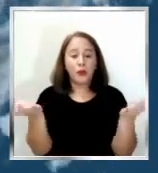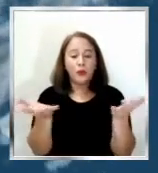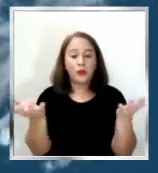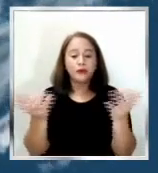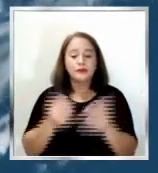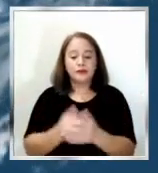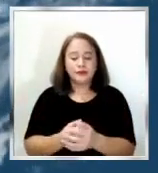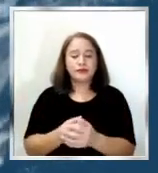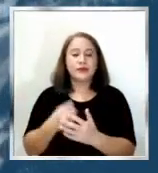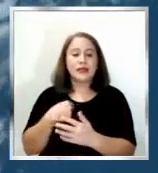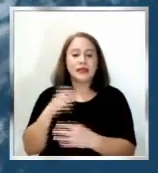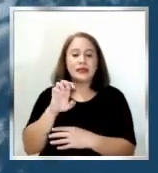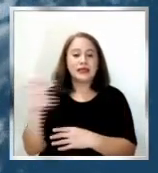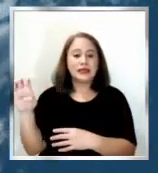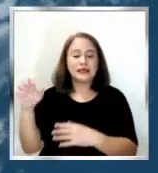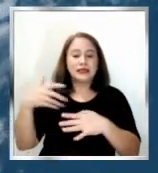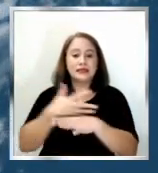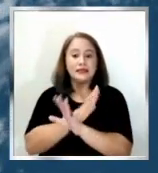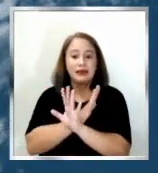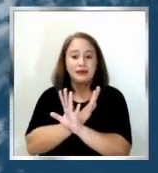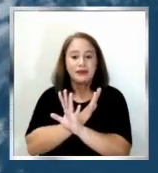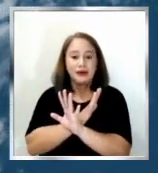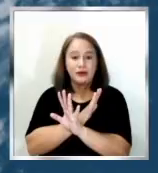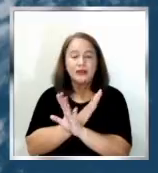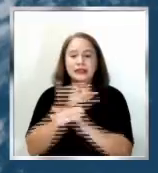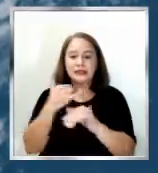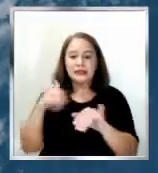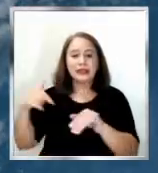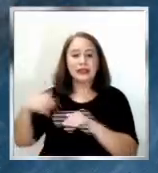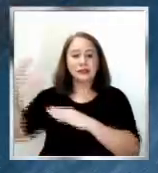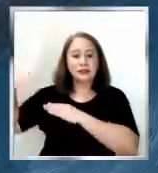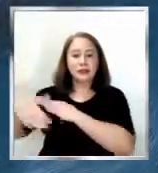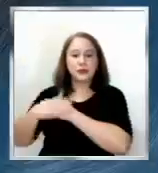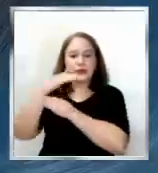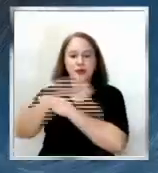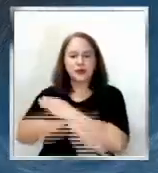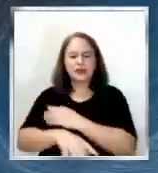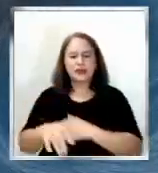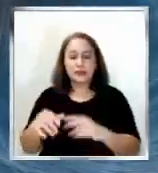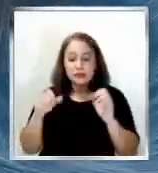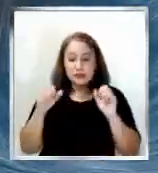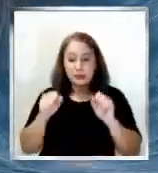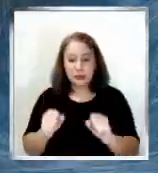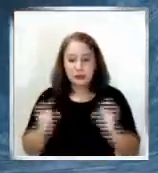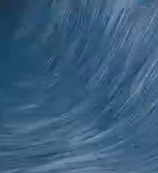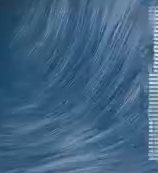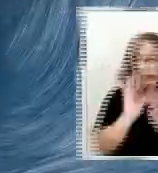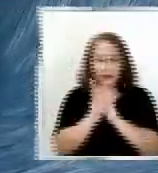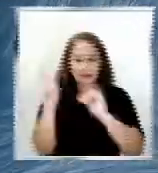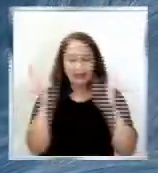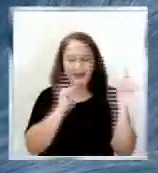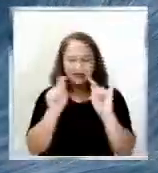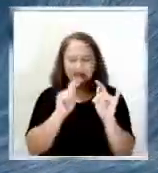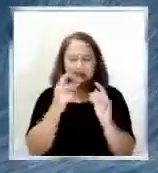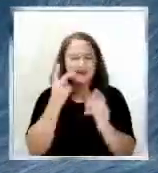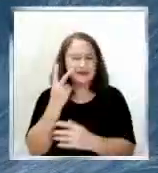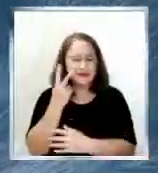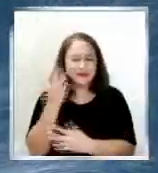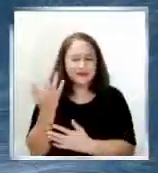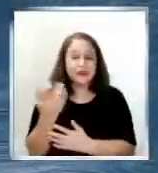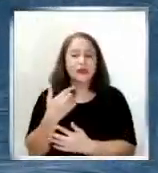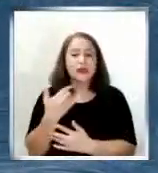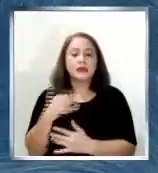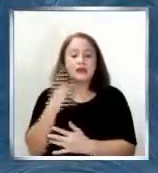east of Davao City, nasa dagat pa yan. Mababa pa rin po ang chance nito maging bagyo. Makikita nyo sa wind map, eh hindi